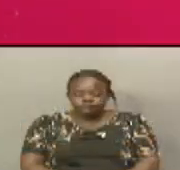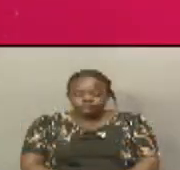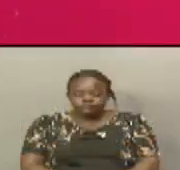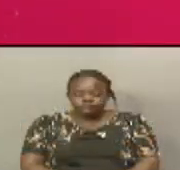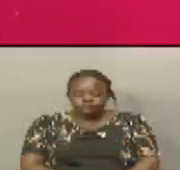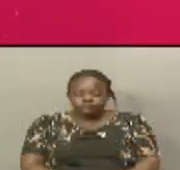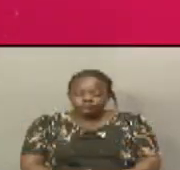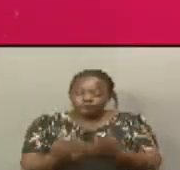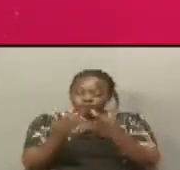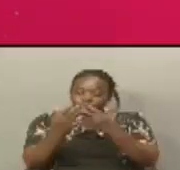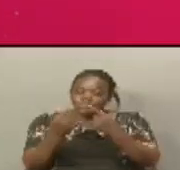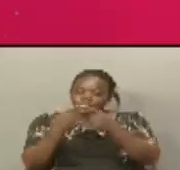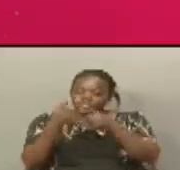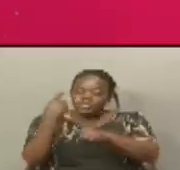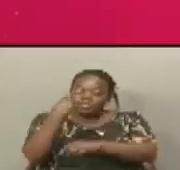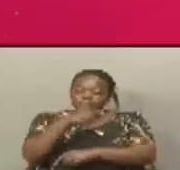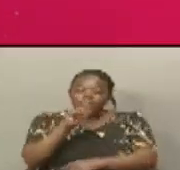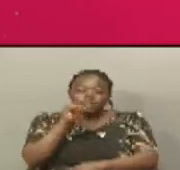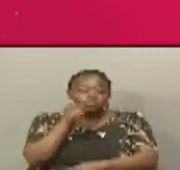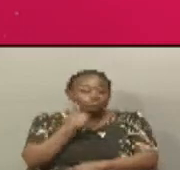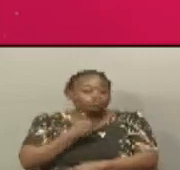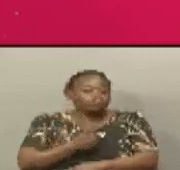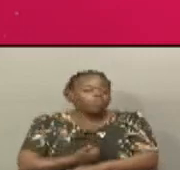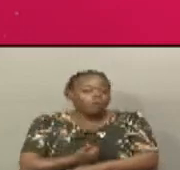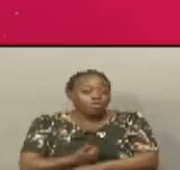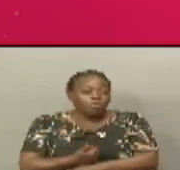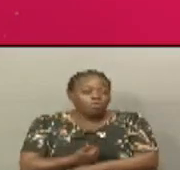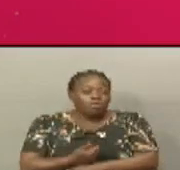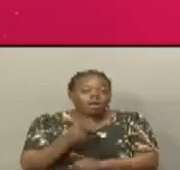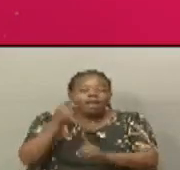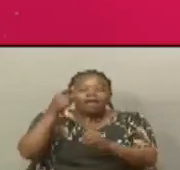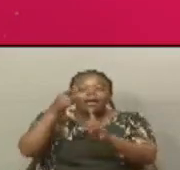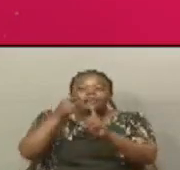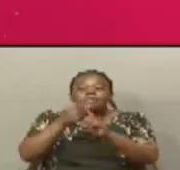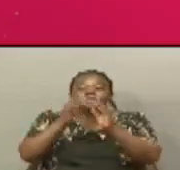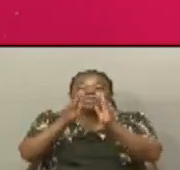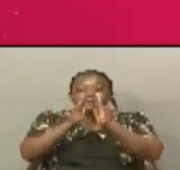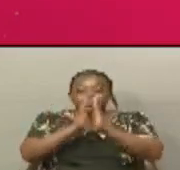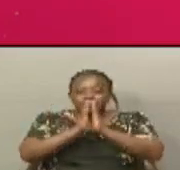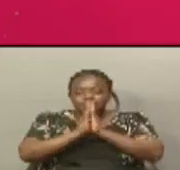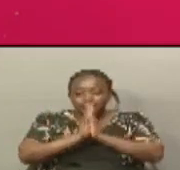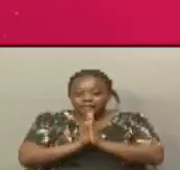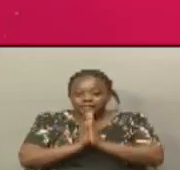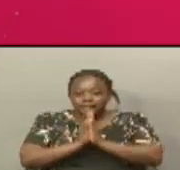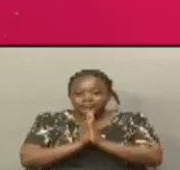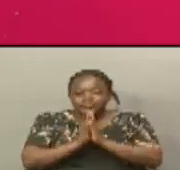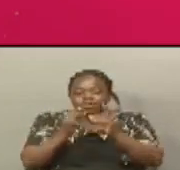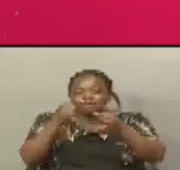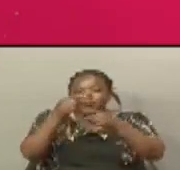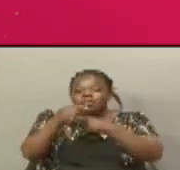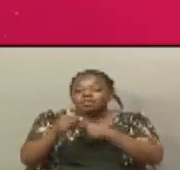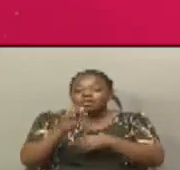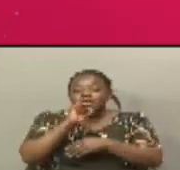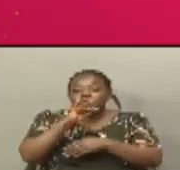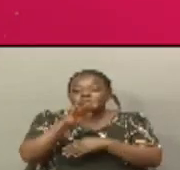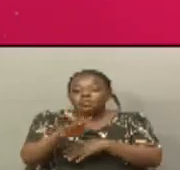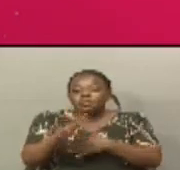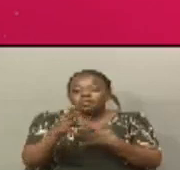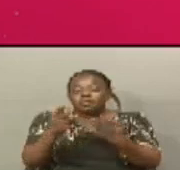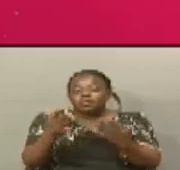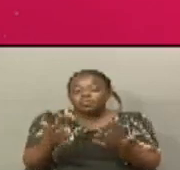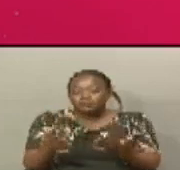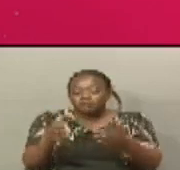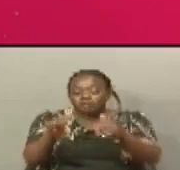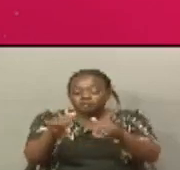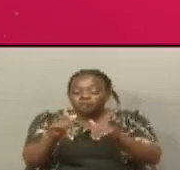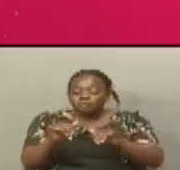Banafe tubalinza okutandika n'olunaku olw'enkya okutuukira ddala ku Sunday. Bwe tuyongera Speaker Anita